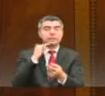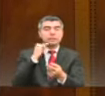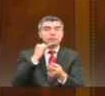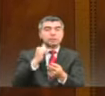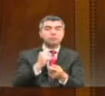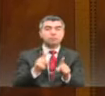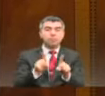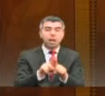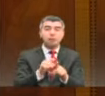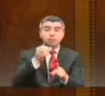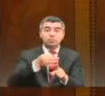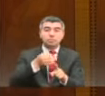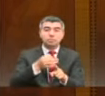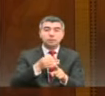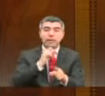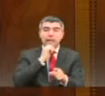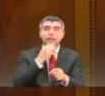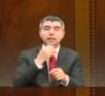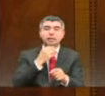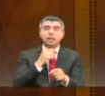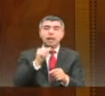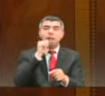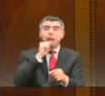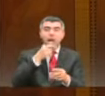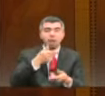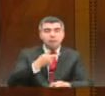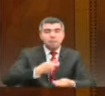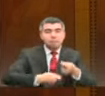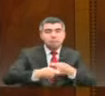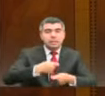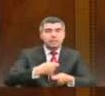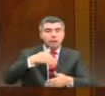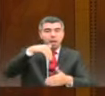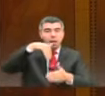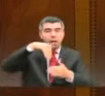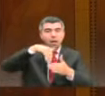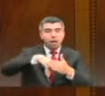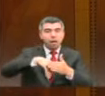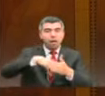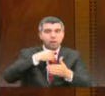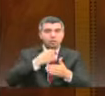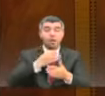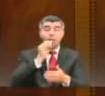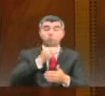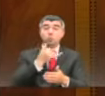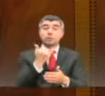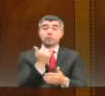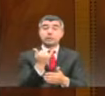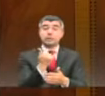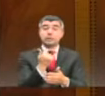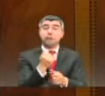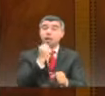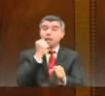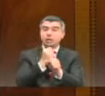البنية التحتية والمنشآت المائية. وفي هذا المجال أعلن بأن الحكومة